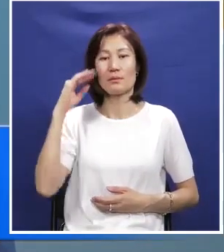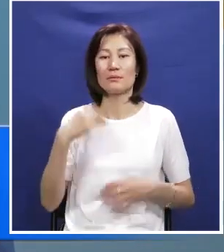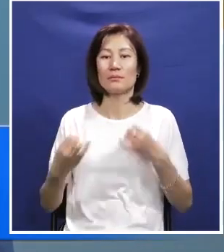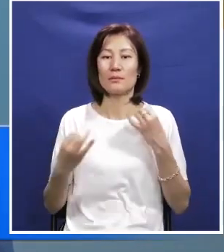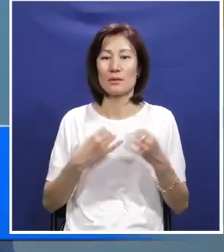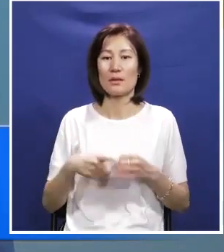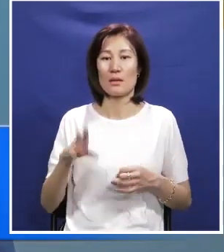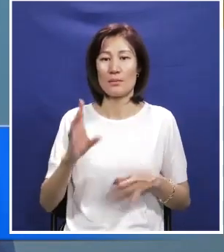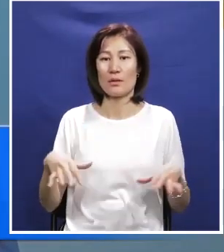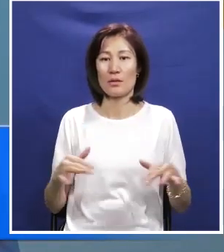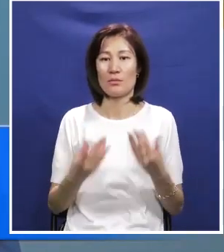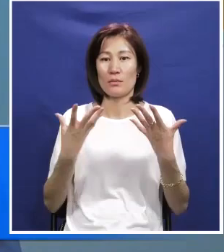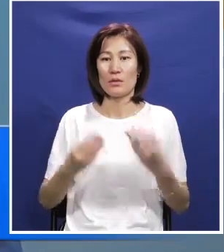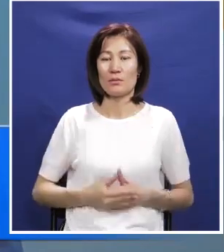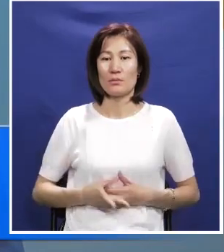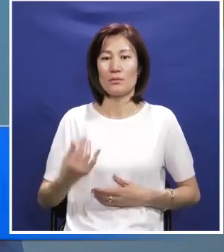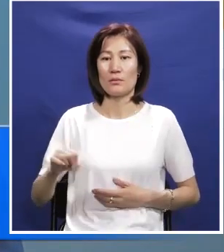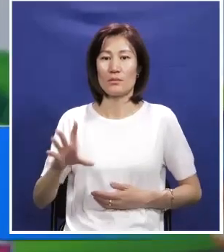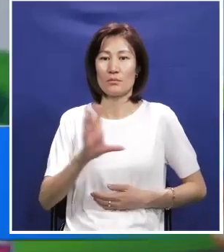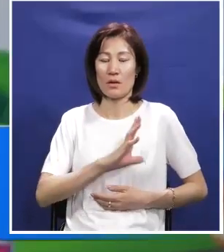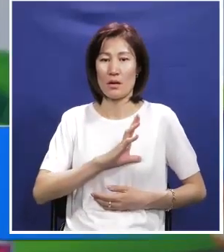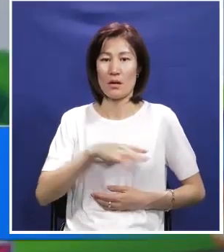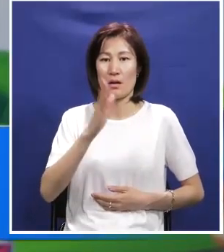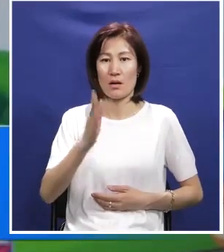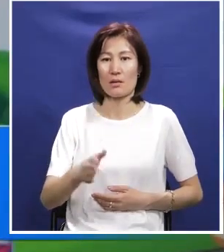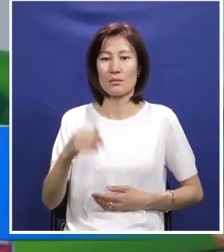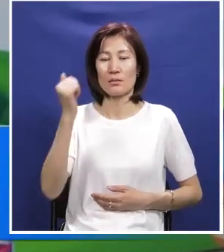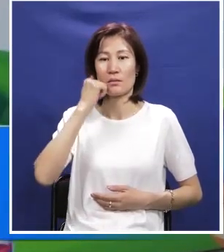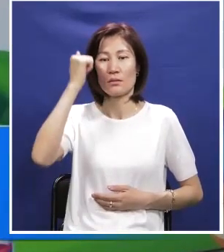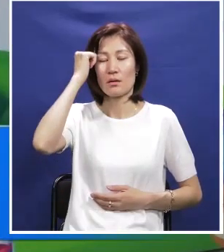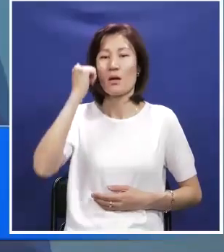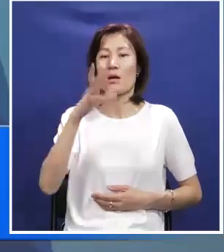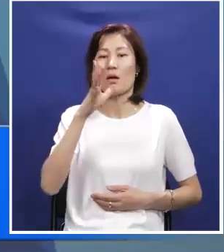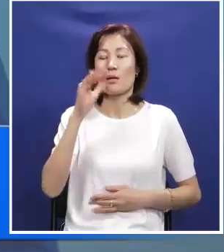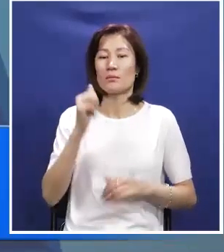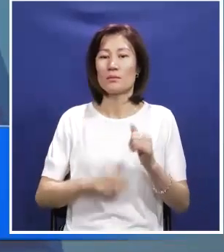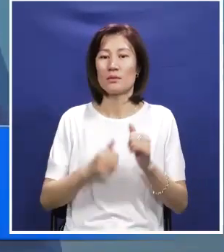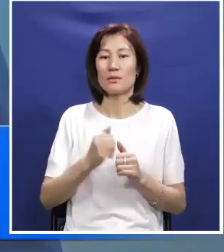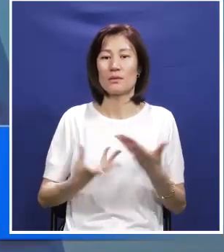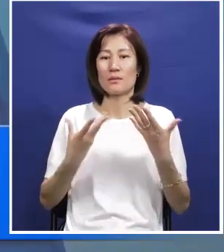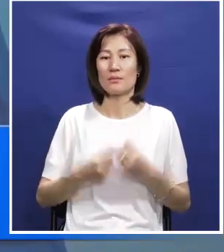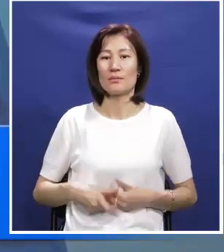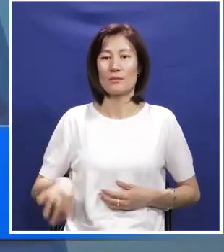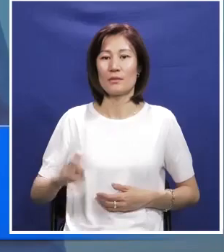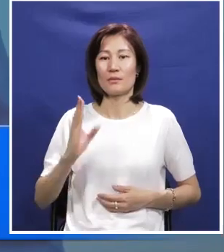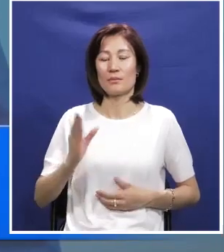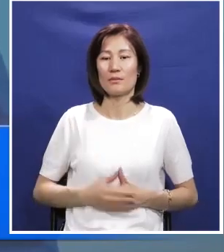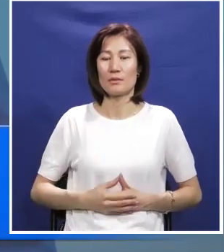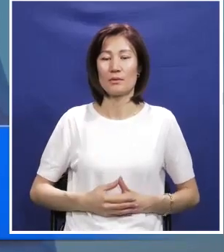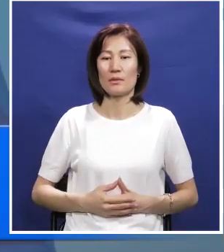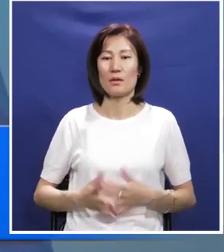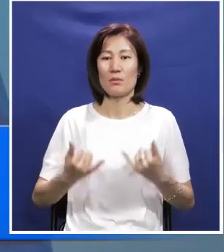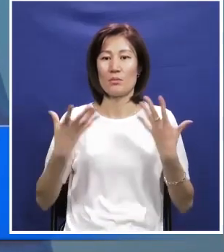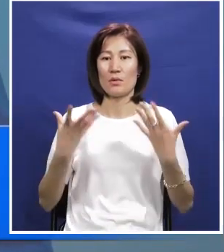қалыптастыру мақсатында ұйымдастырылған бұндай іс-шараларымыз алдағы уақытта жиі өткізіліп отырады. Біздің өткізілу ерекшелігіміз бүгінгі